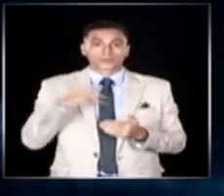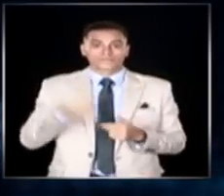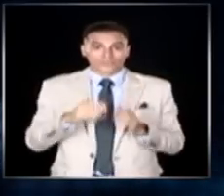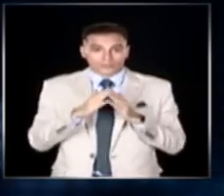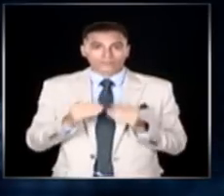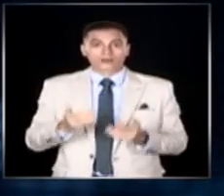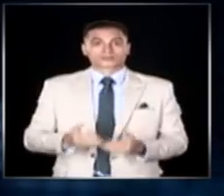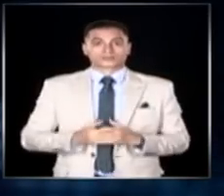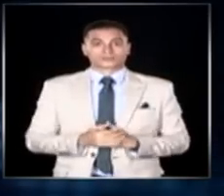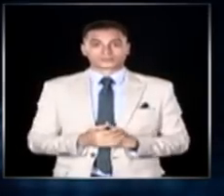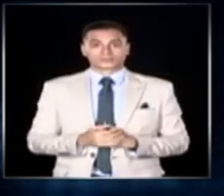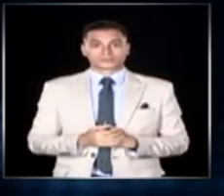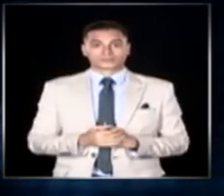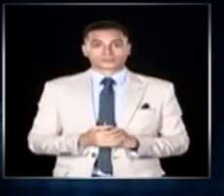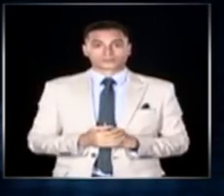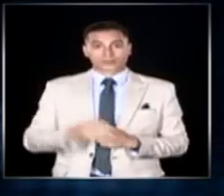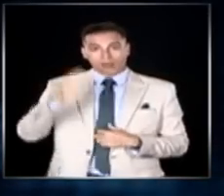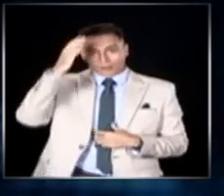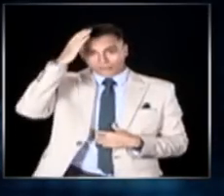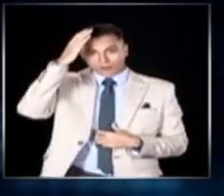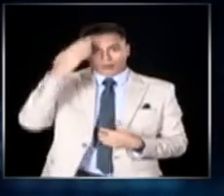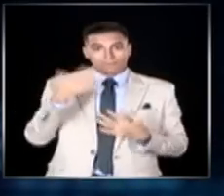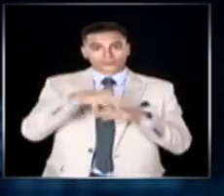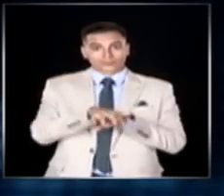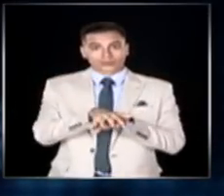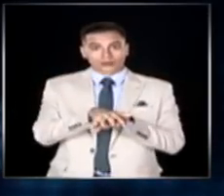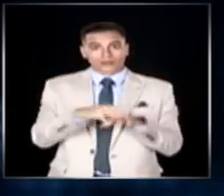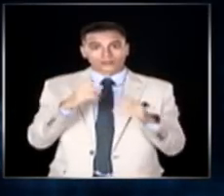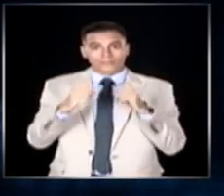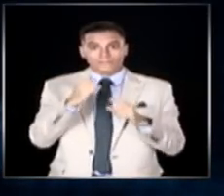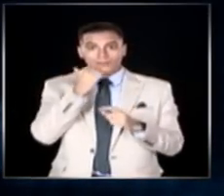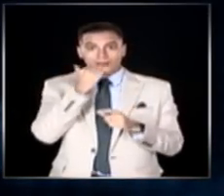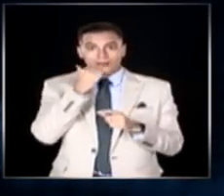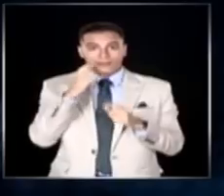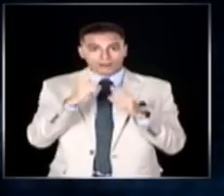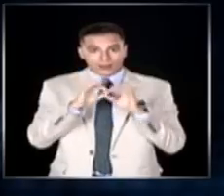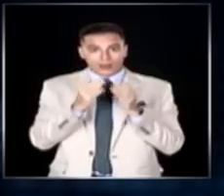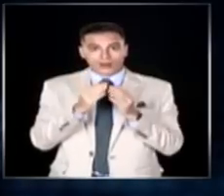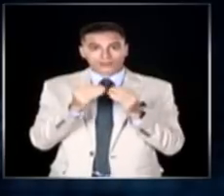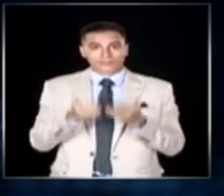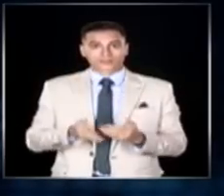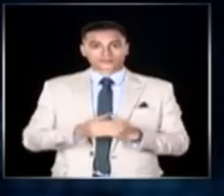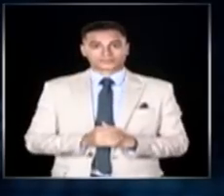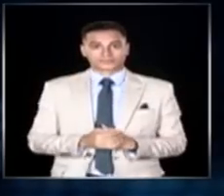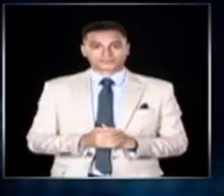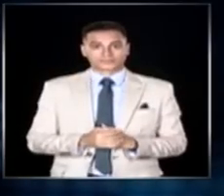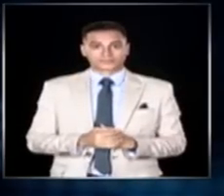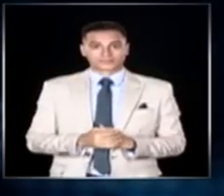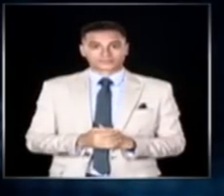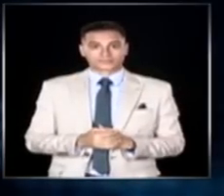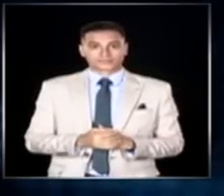المدارس الحكومية في مصر. العباقرة بشراكة البنك الأهلي المصري، بنك أهل